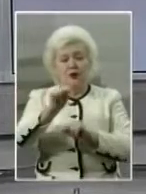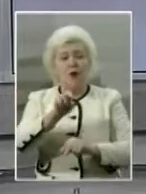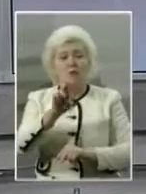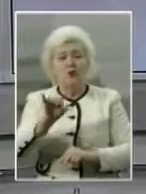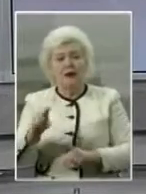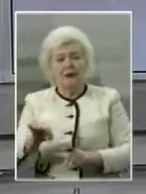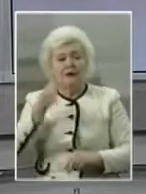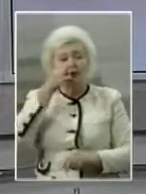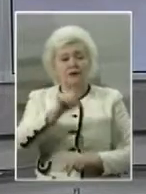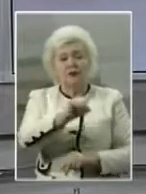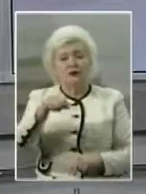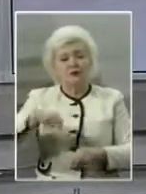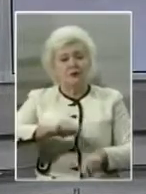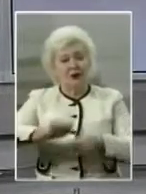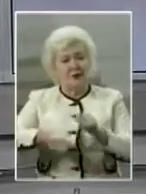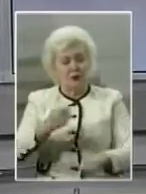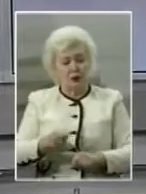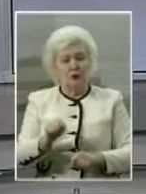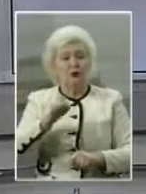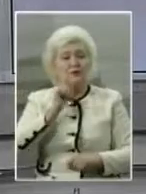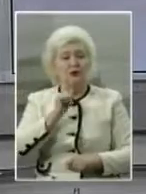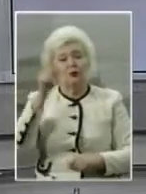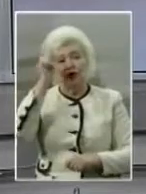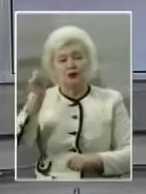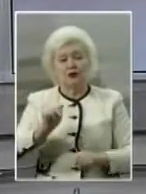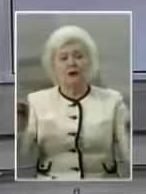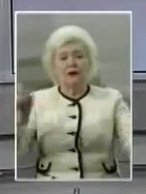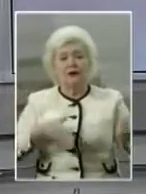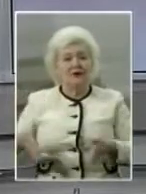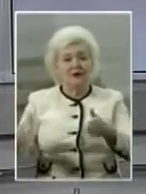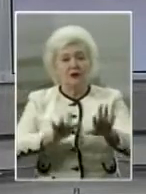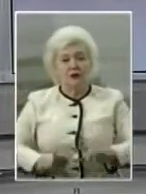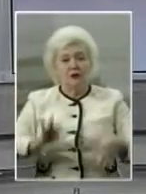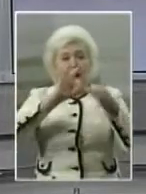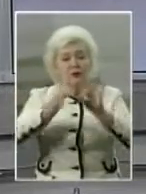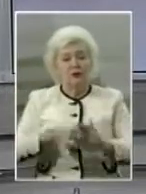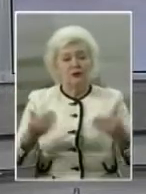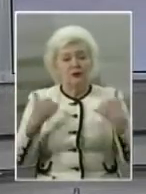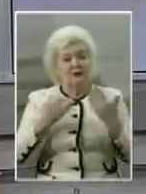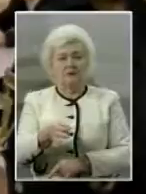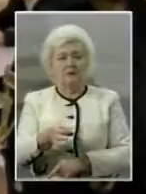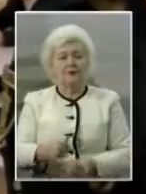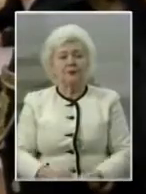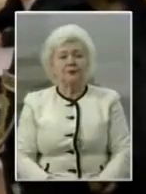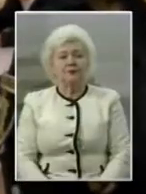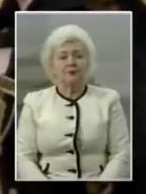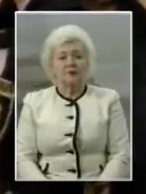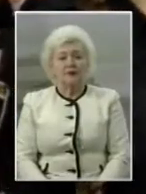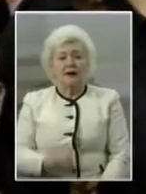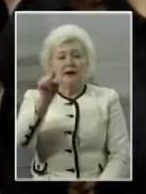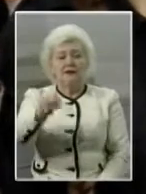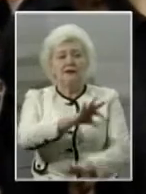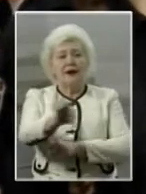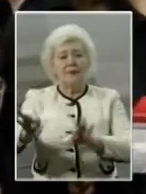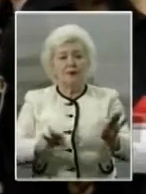і відповідальність за правопорушення. У молодших школярів – правила дорожнього руху. Подробиці далі у нашому сюжеті. Це